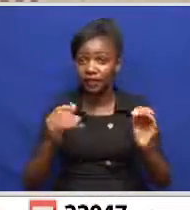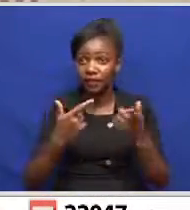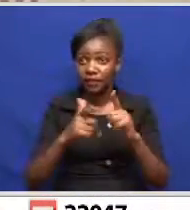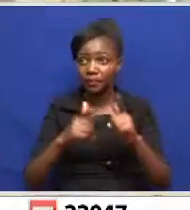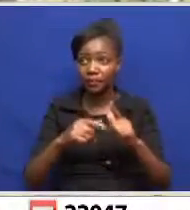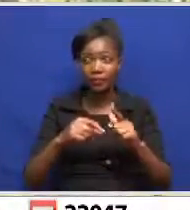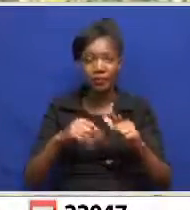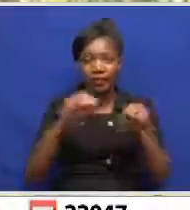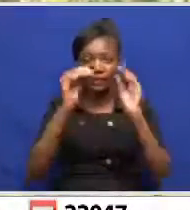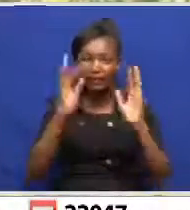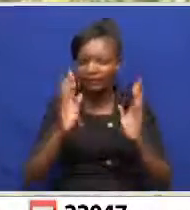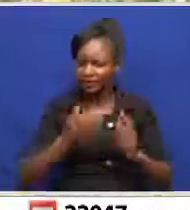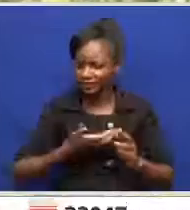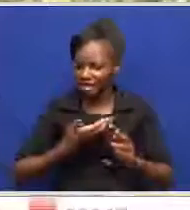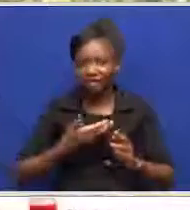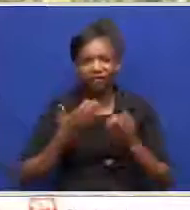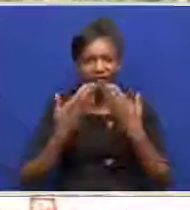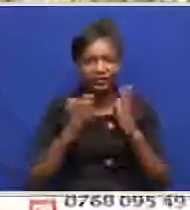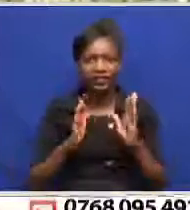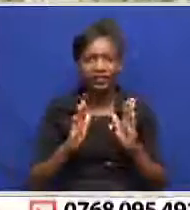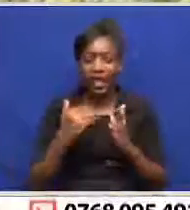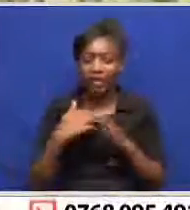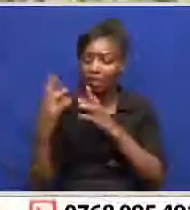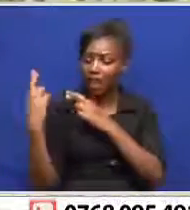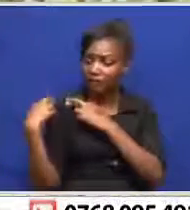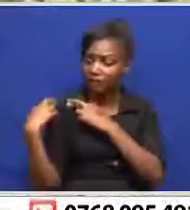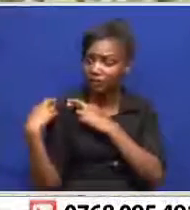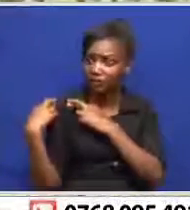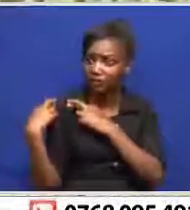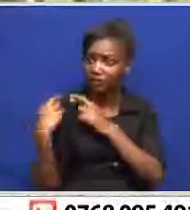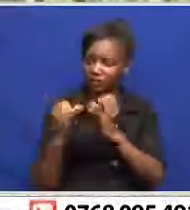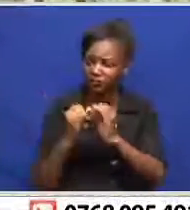na hatua ya wizara ya elimu kuuka majuk ya